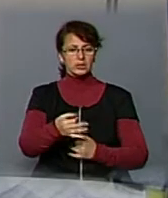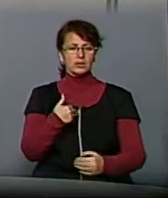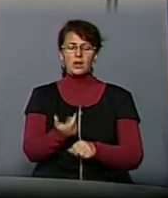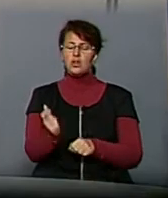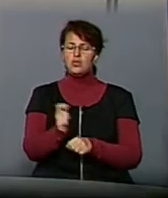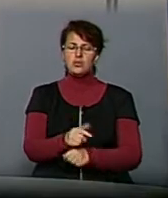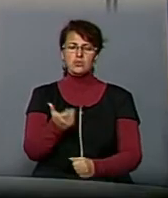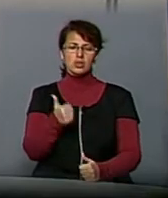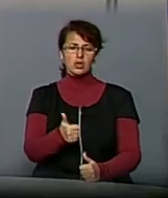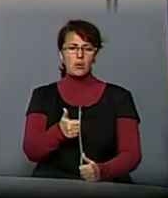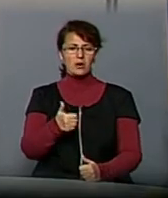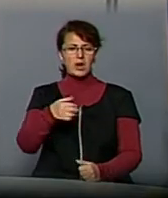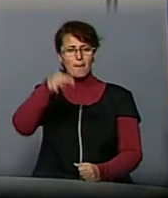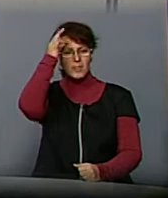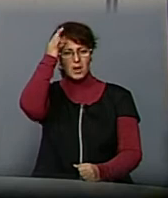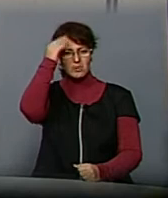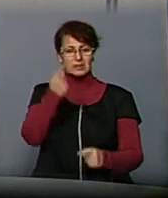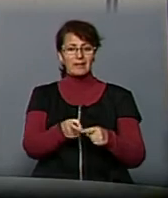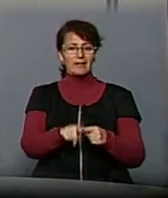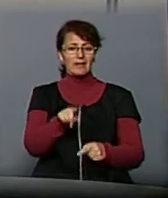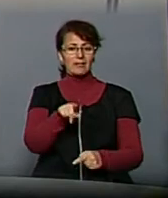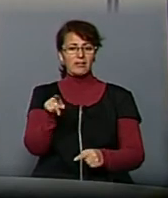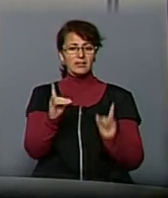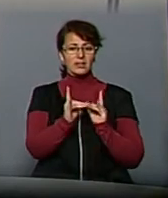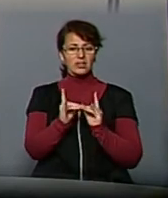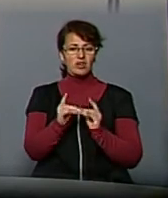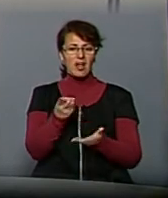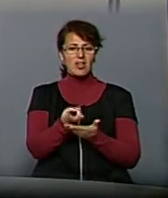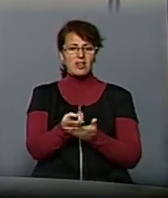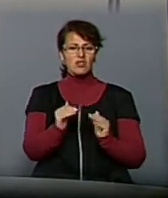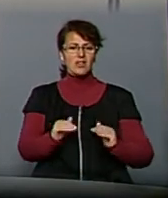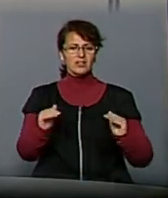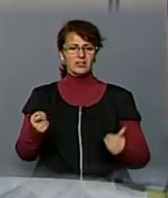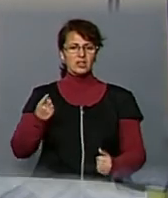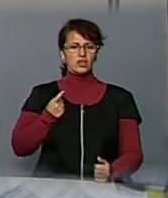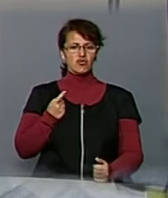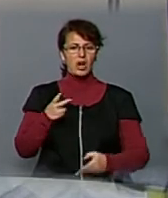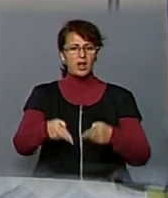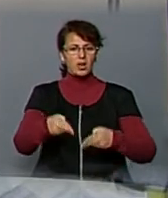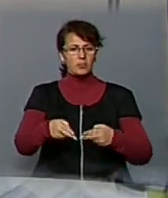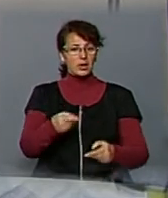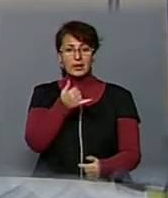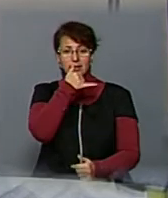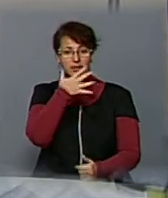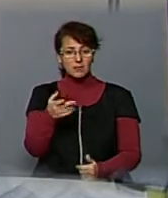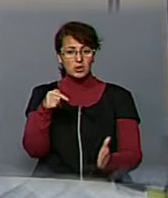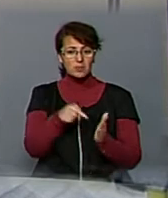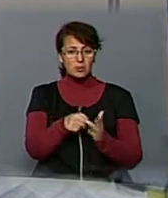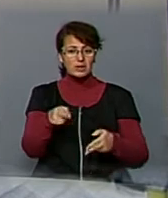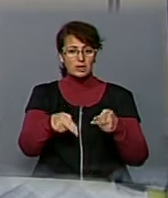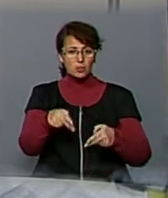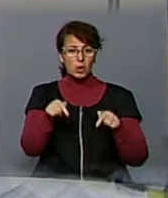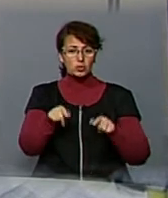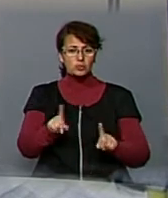добре пам'ятаю, як на цих ліжках лежали діти, які чекали операції. І вони не могли втрапити на операцію тільки тому, що